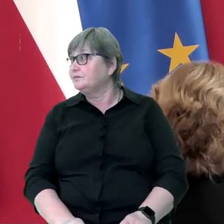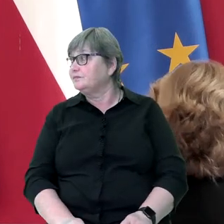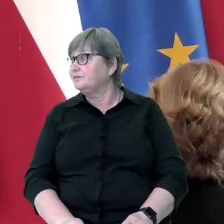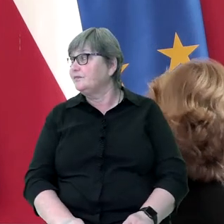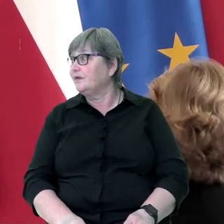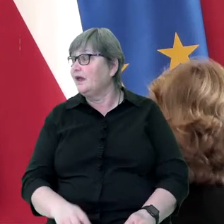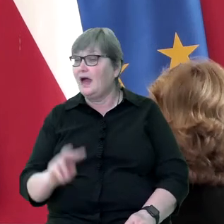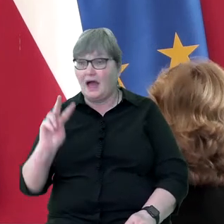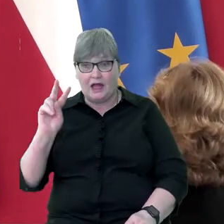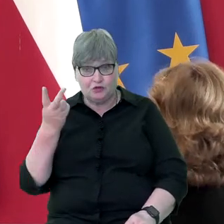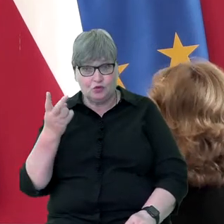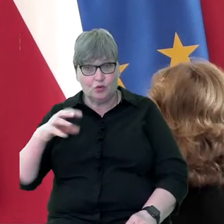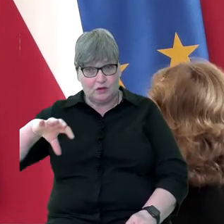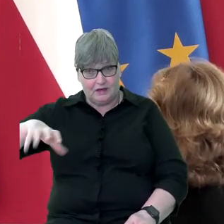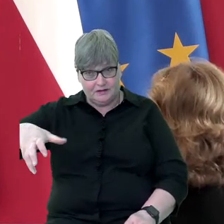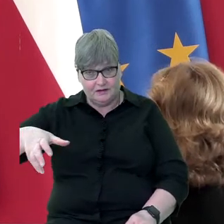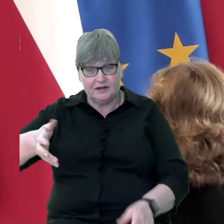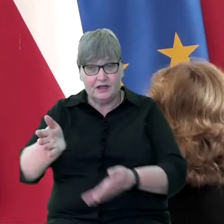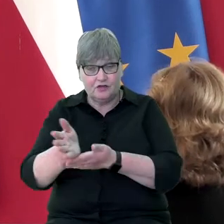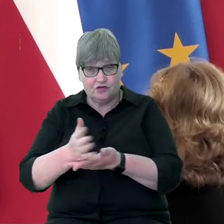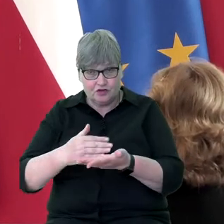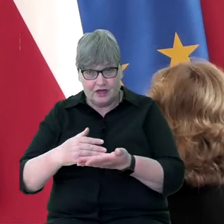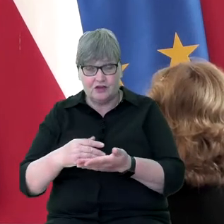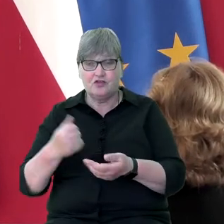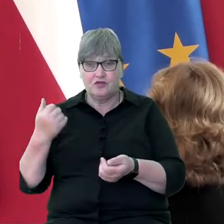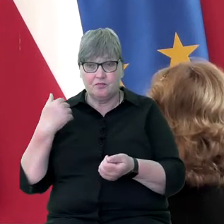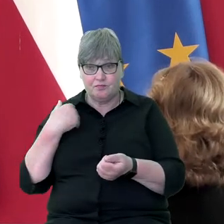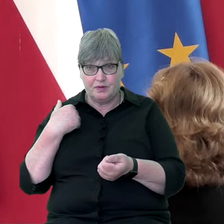natomiast ta druga część, czyli administracja